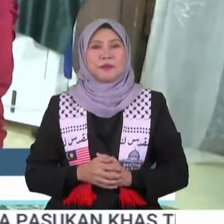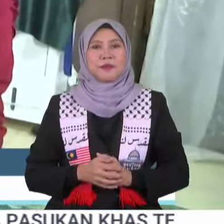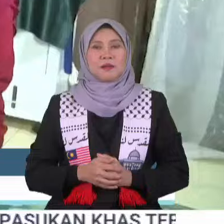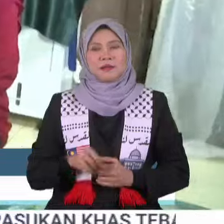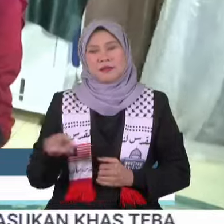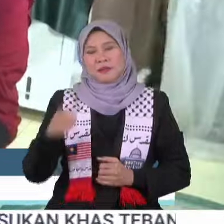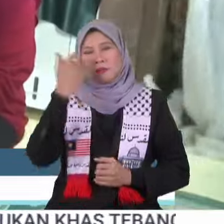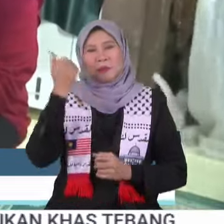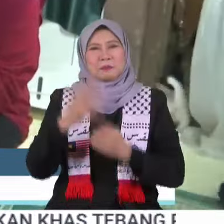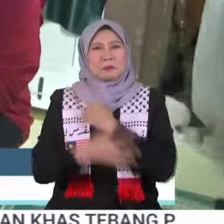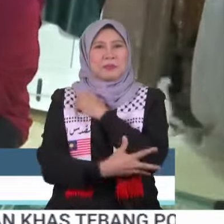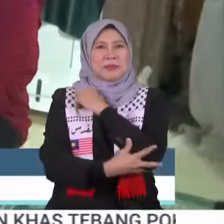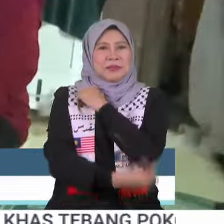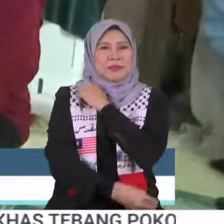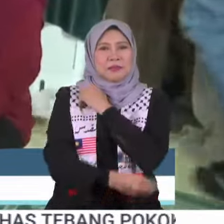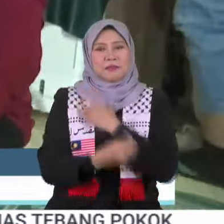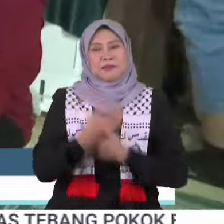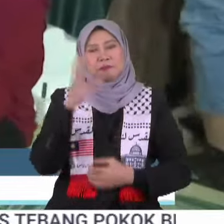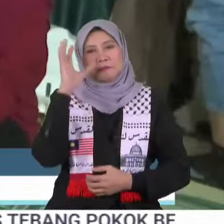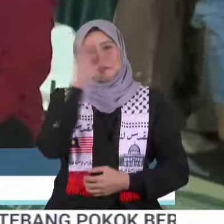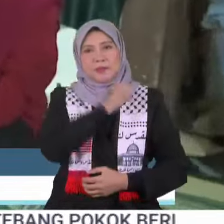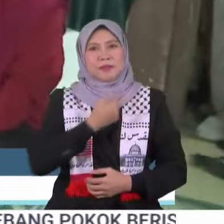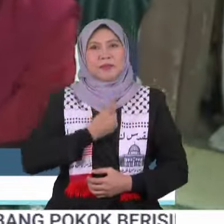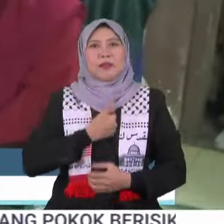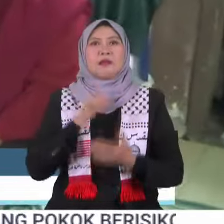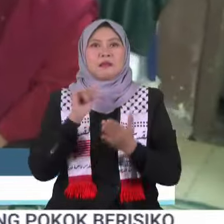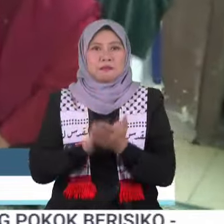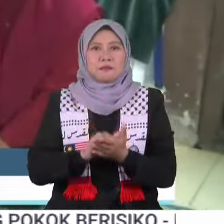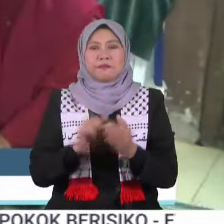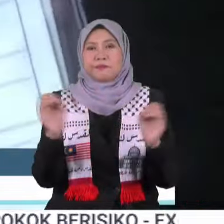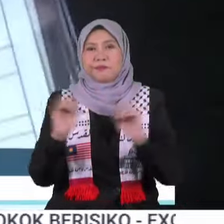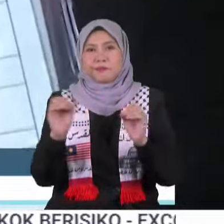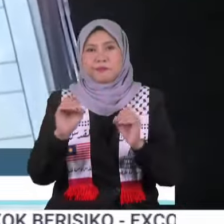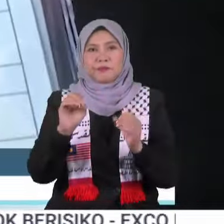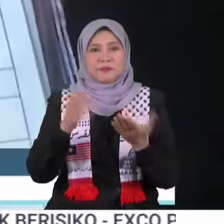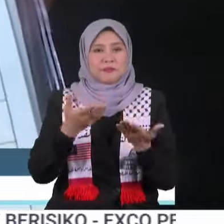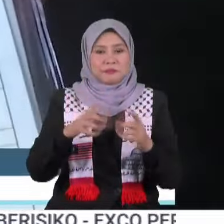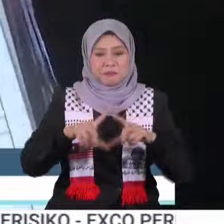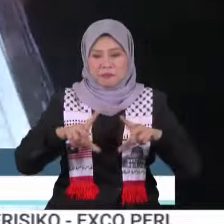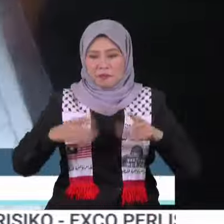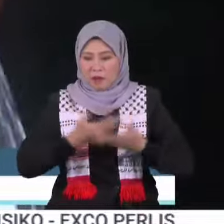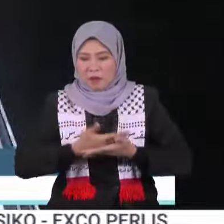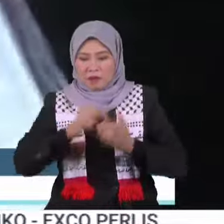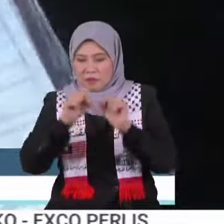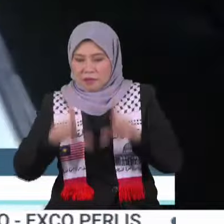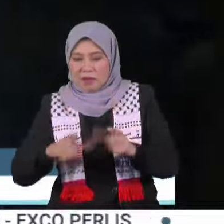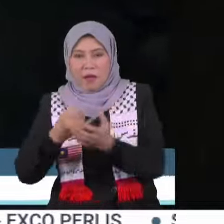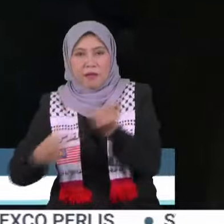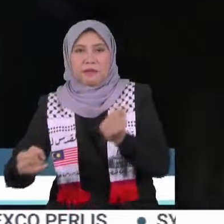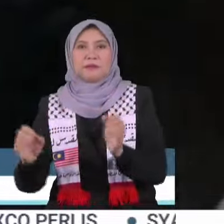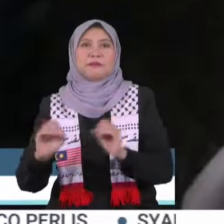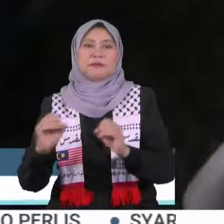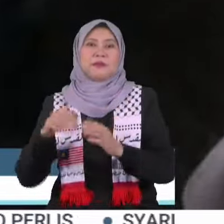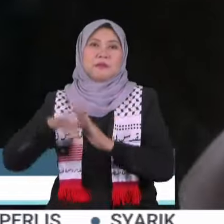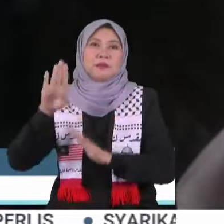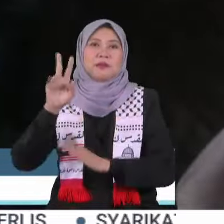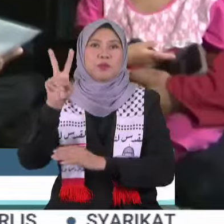Menurutnya, kesempitan hidup dan kelalaian sendiri menjadi punca masalah tersebut gagal diselesaikan lebih 20 tahun.